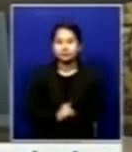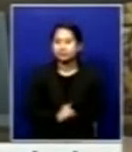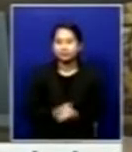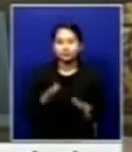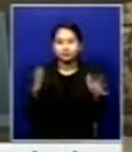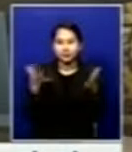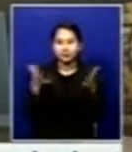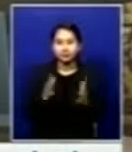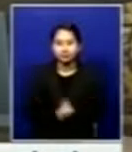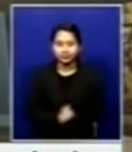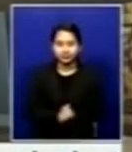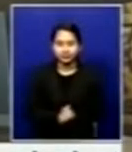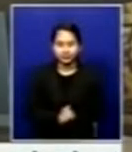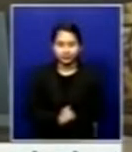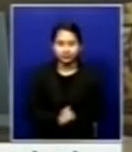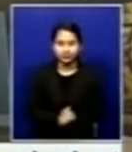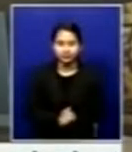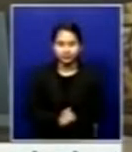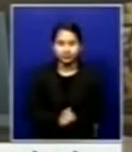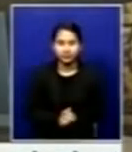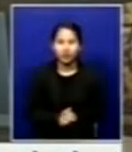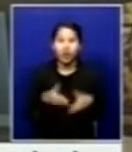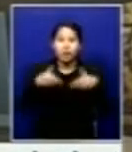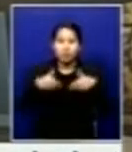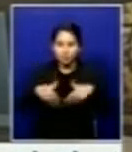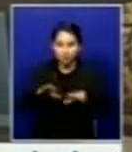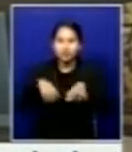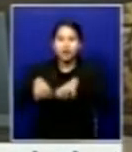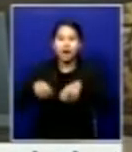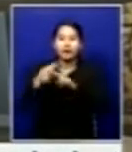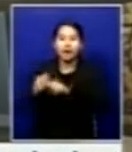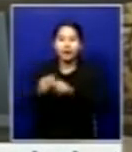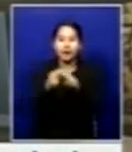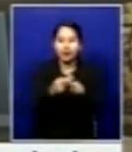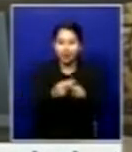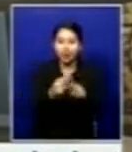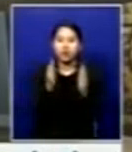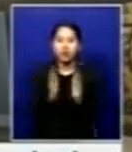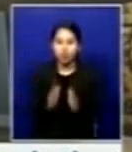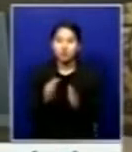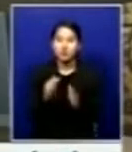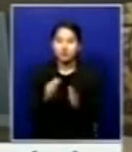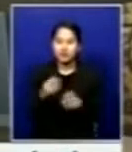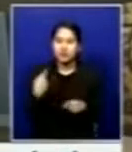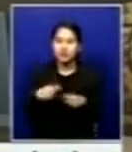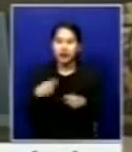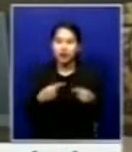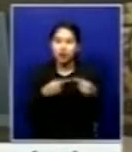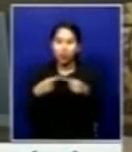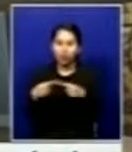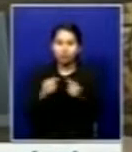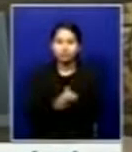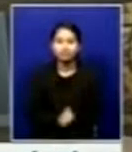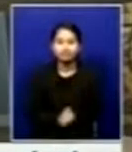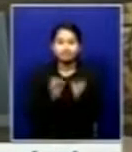ไม่มีก็ปล่อยให้แต่ละหน่วยงานกันแก้ปัญหากันไปปล่อยให้พี่น้องประชาชนอดอยากทุกอย่างต่อไปและที่สำคัญครับ